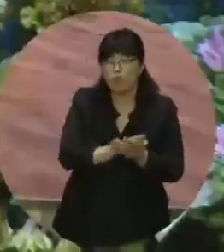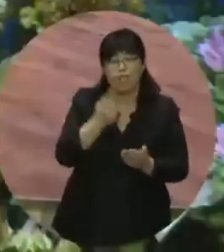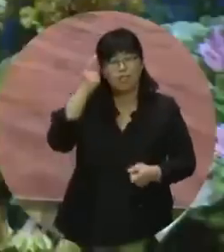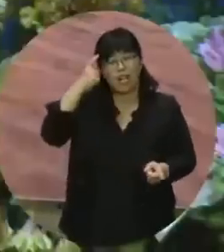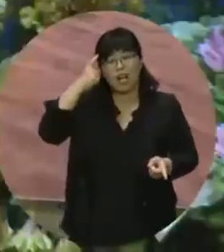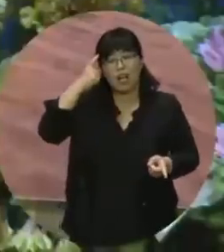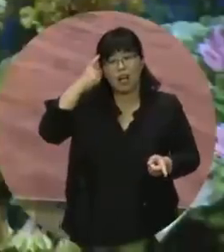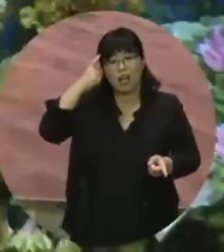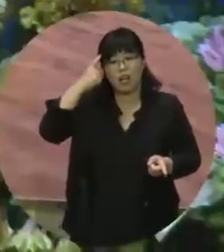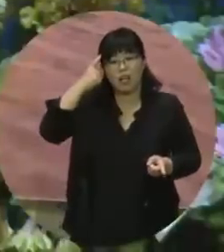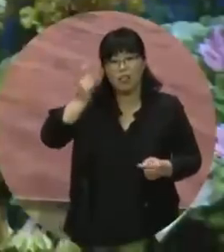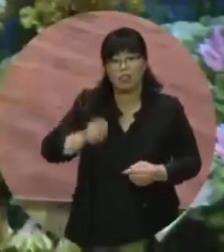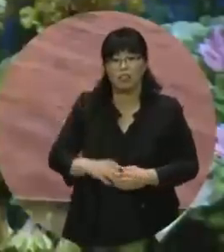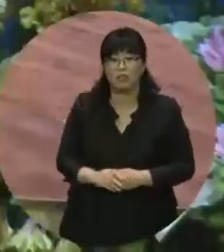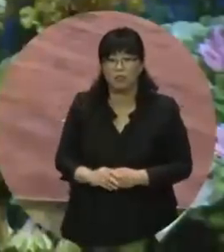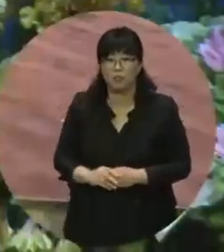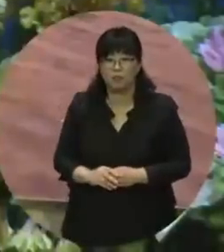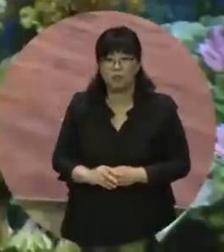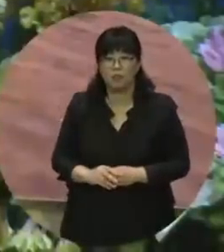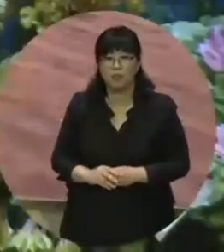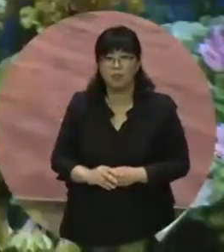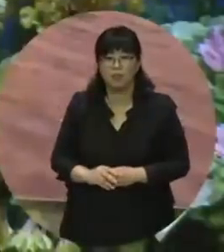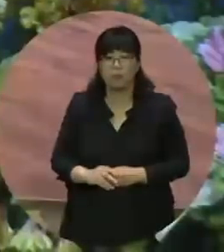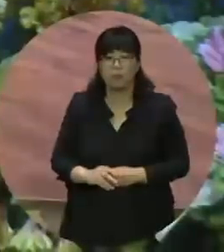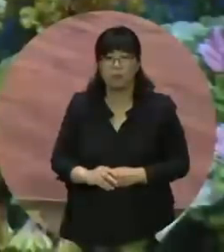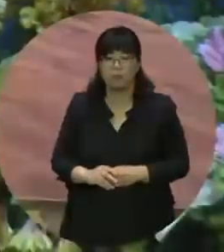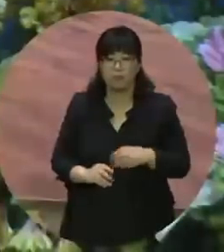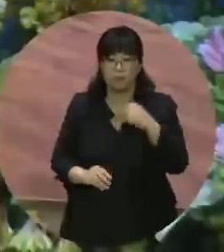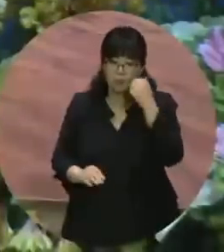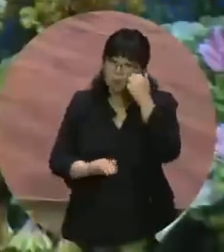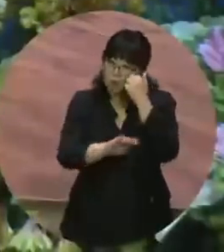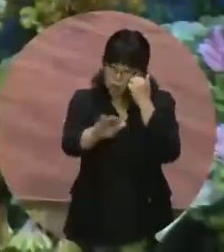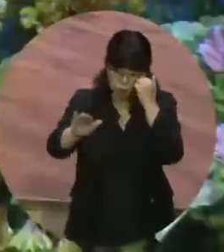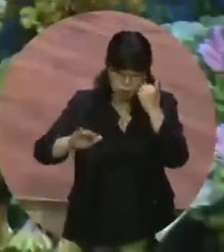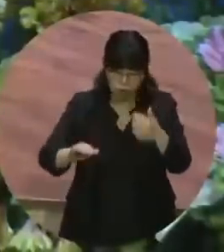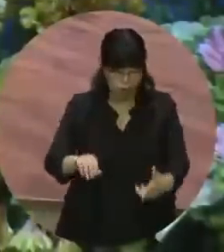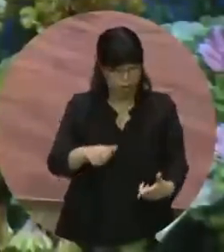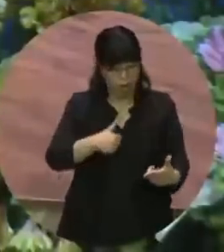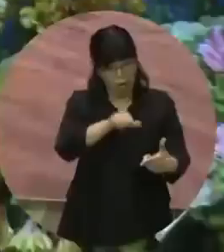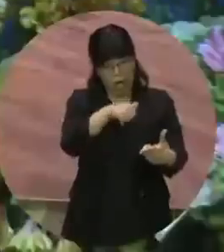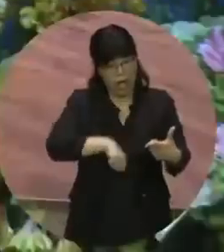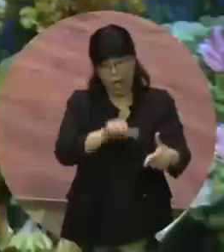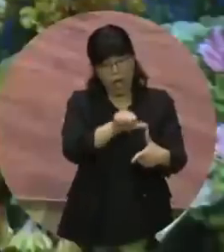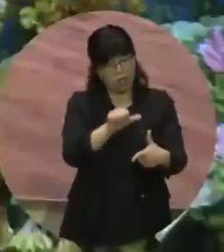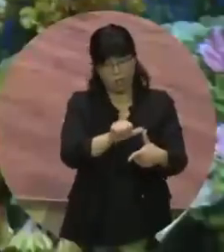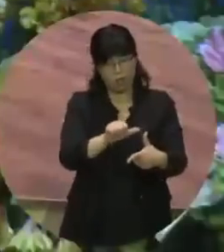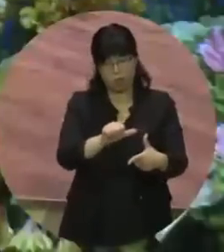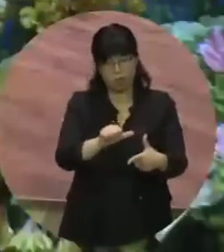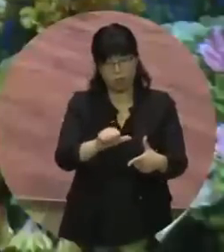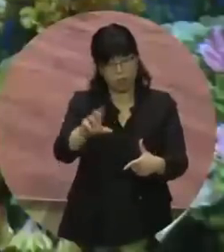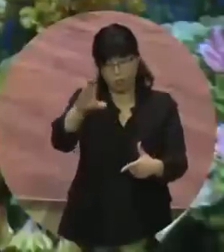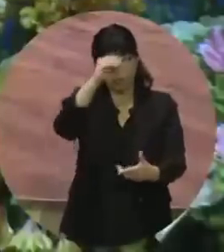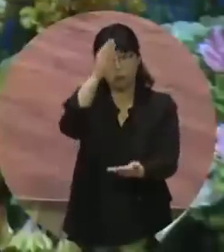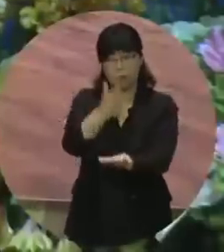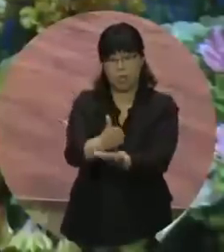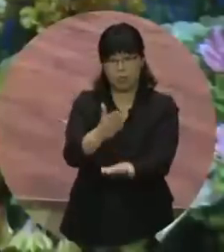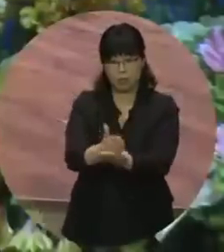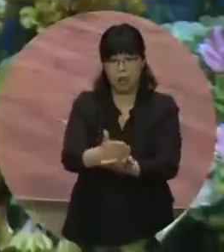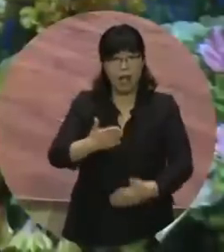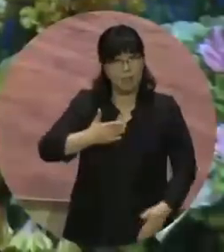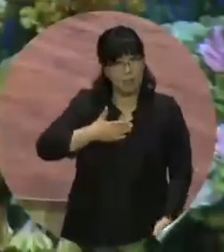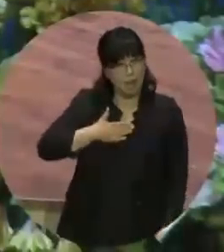삶을 삶에서 벗어나야 돼요. 나의 CVDIP를 분명히 세우고 언약으로 시작되는